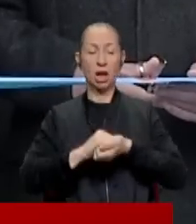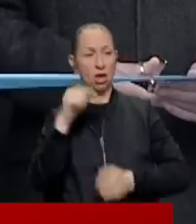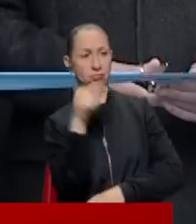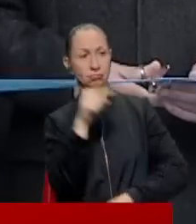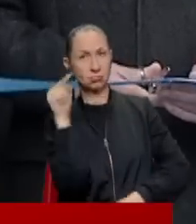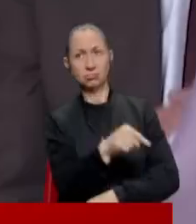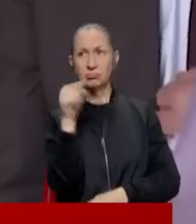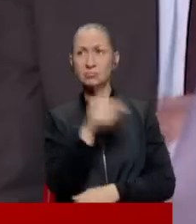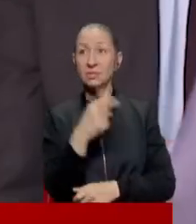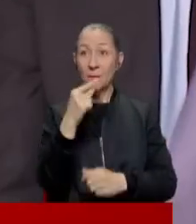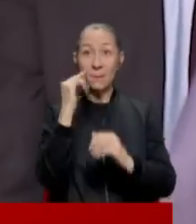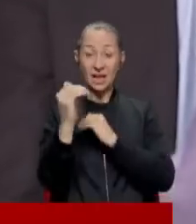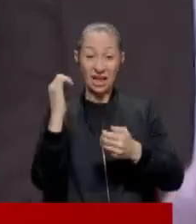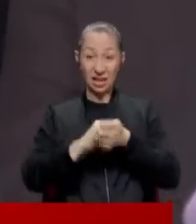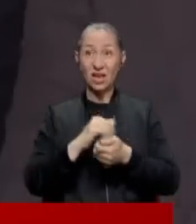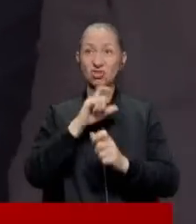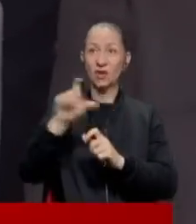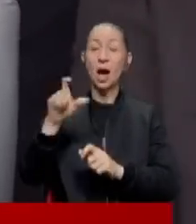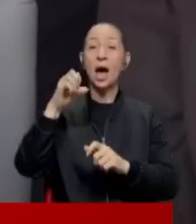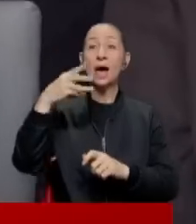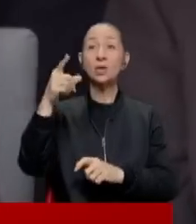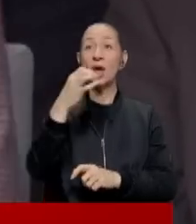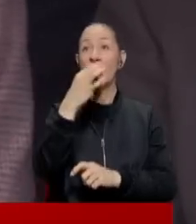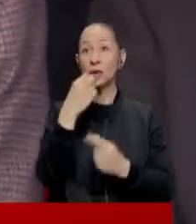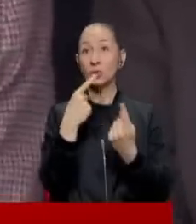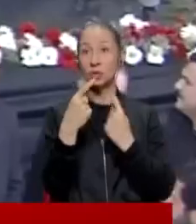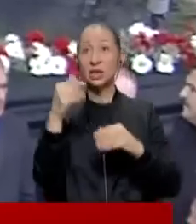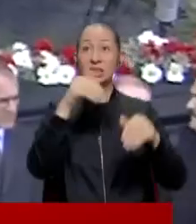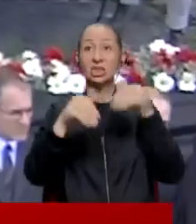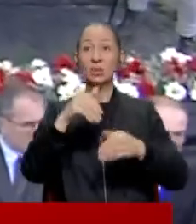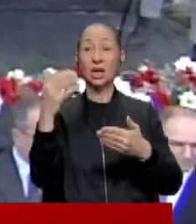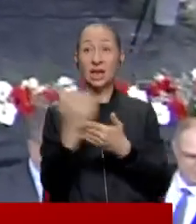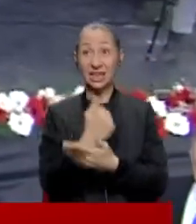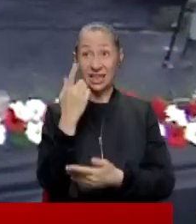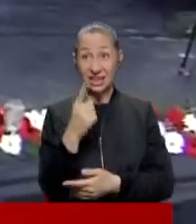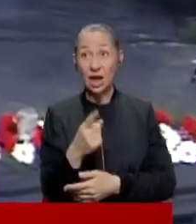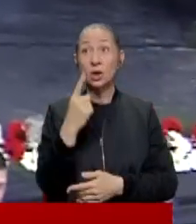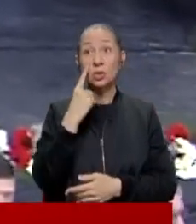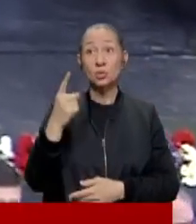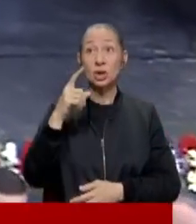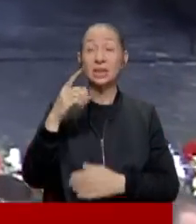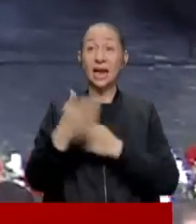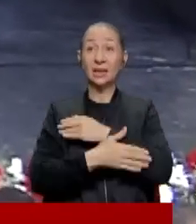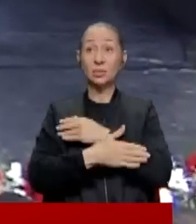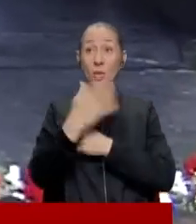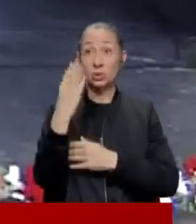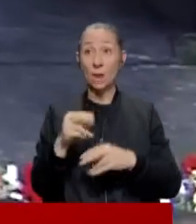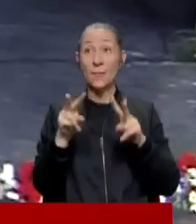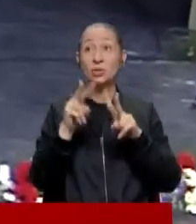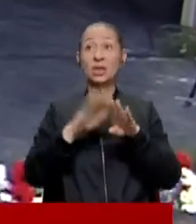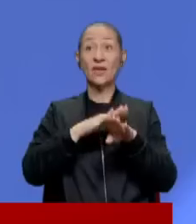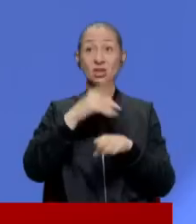suçlamasına karşı millet ittifakının yanıtları Erdoğan'dan Ankara'da konuştu seçimin kazanılması halinde Cumhurbaşkanı yardımcısı olacak